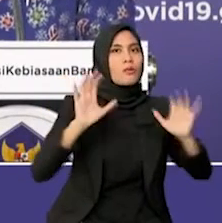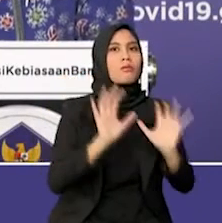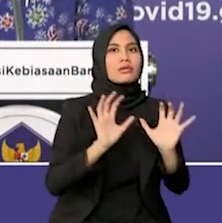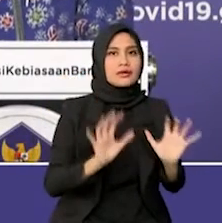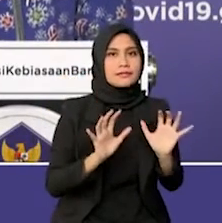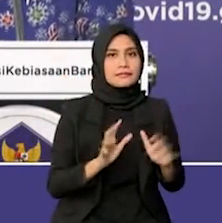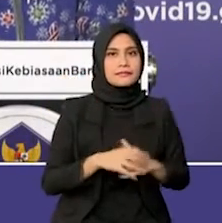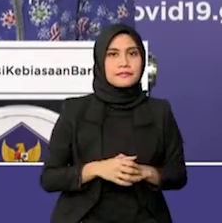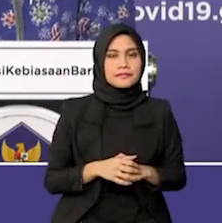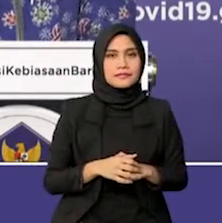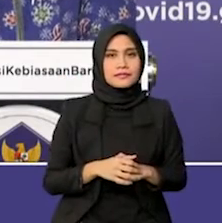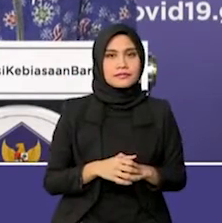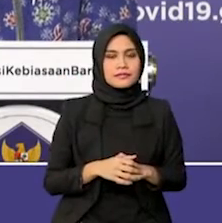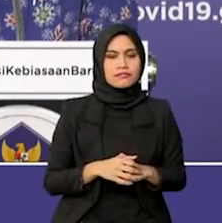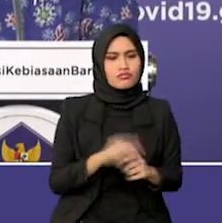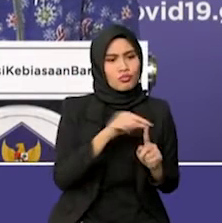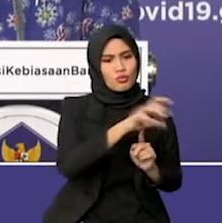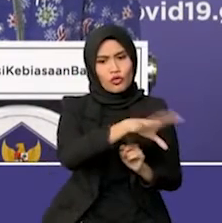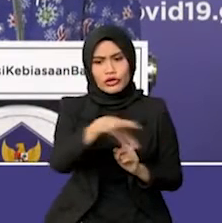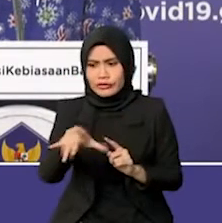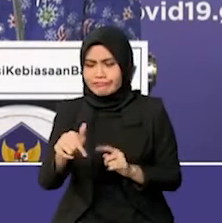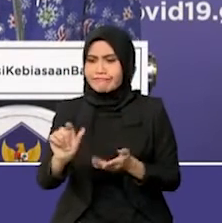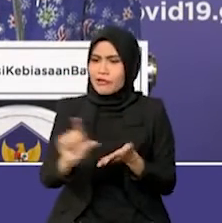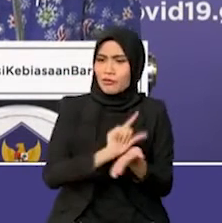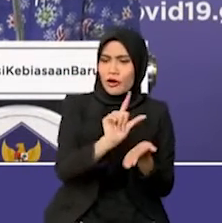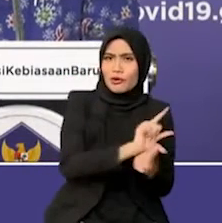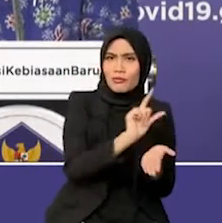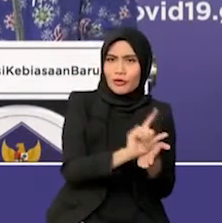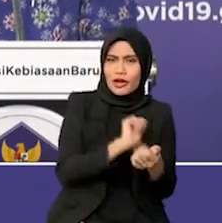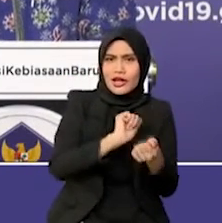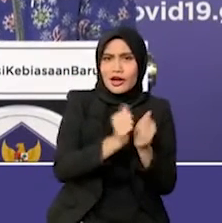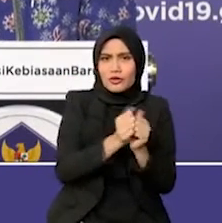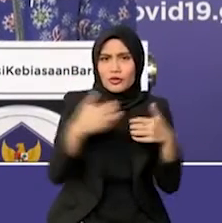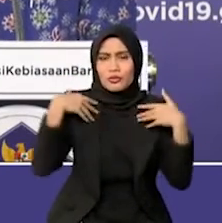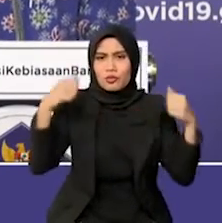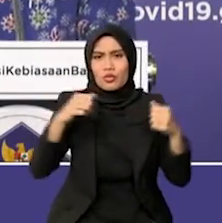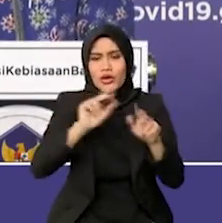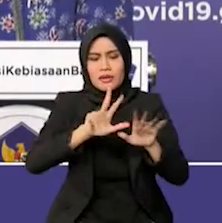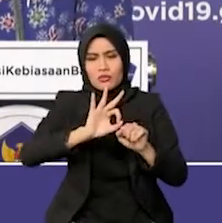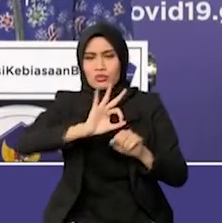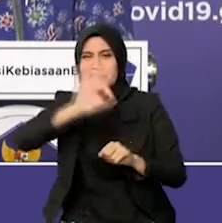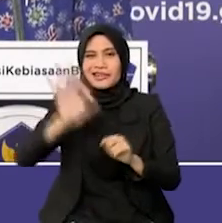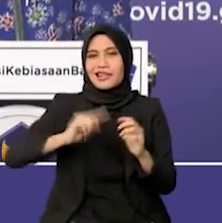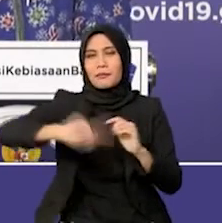cukup banyak beberapa provinsi melaporkan kasus sembuh sudah lebih dari 80%